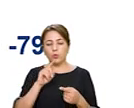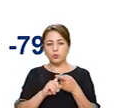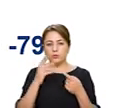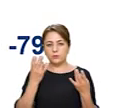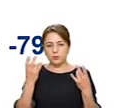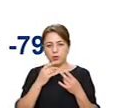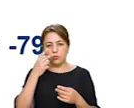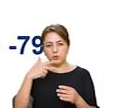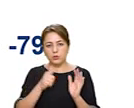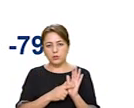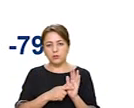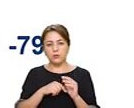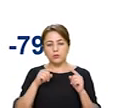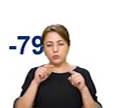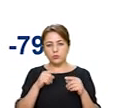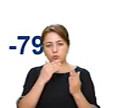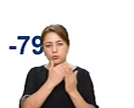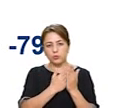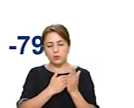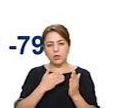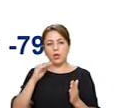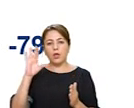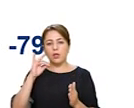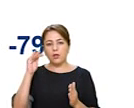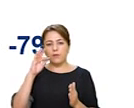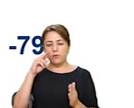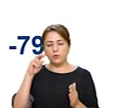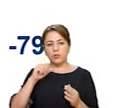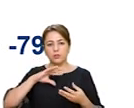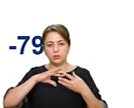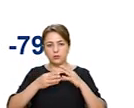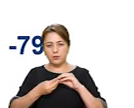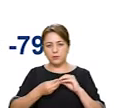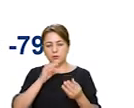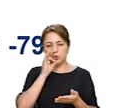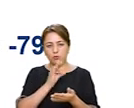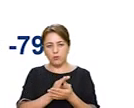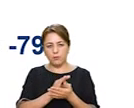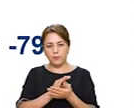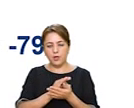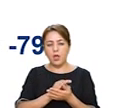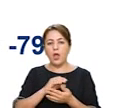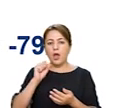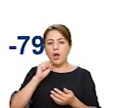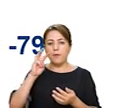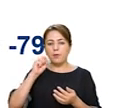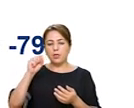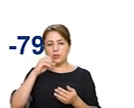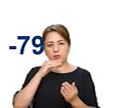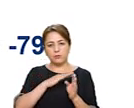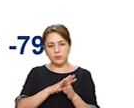kerak 37 ni. Mana shu tuzilgan sonli ifodaning natijasi, ya'ni amallarni bajarish natijasida